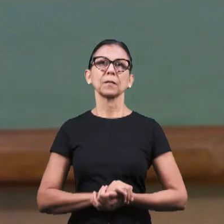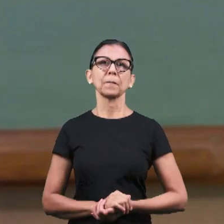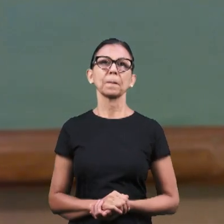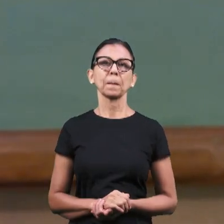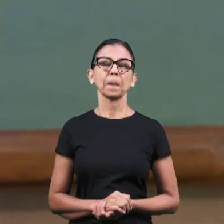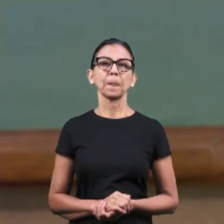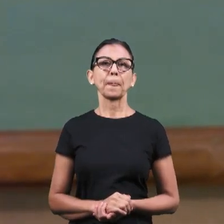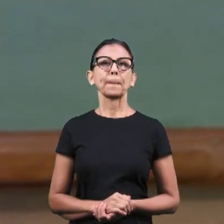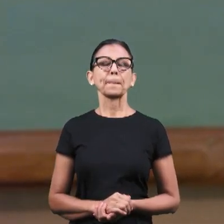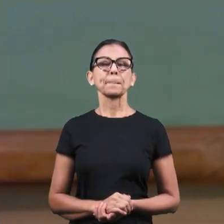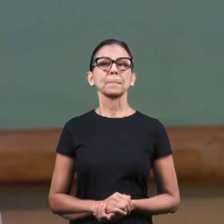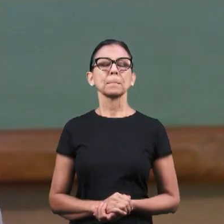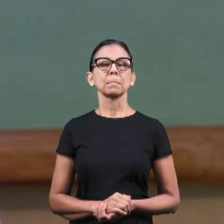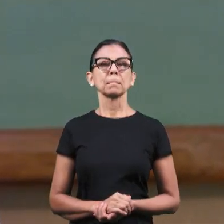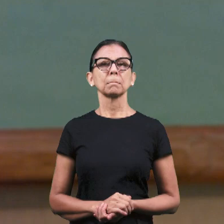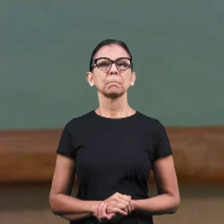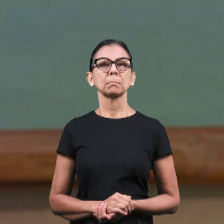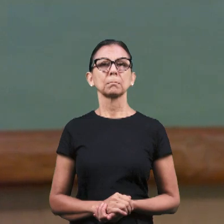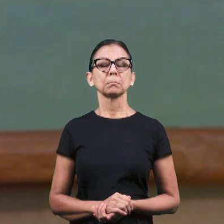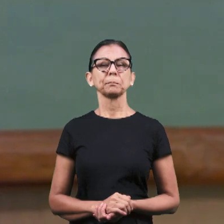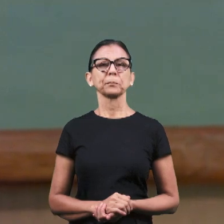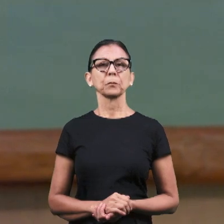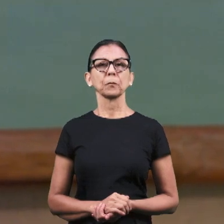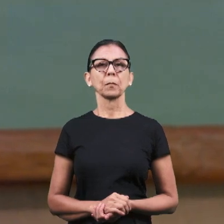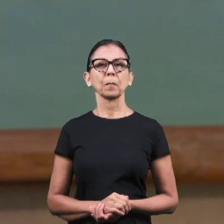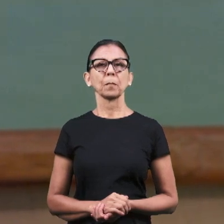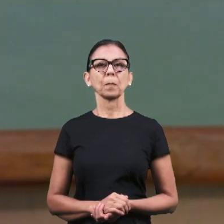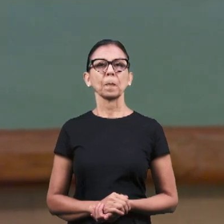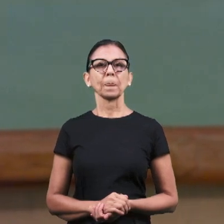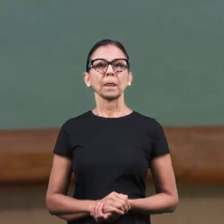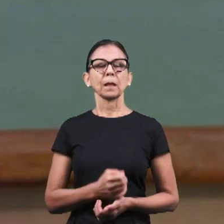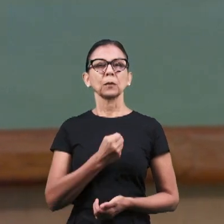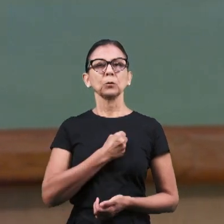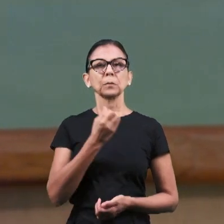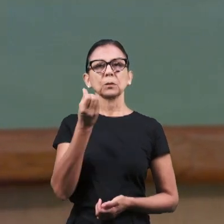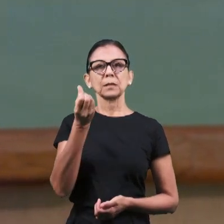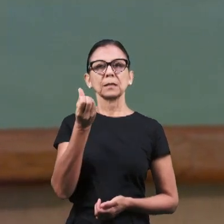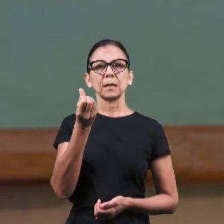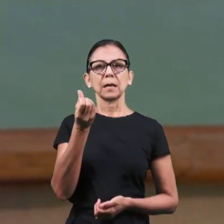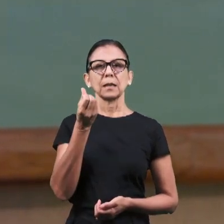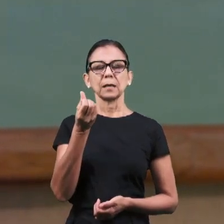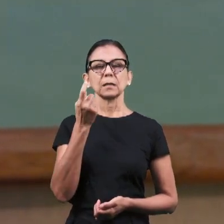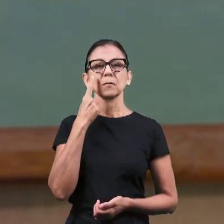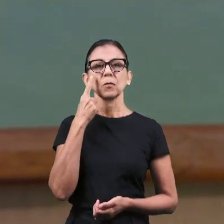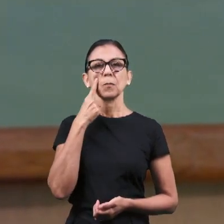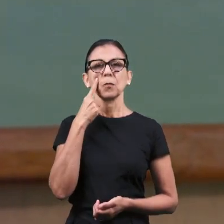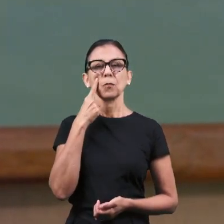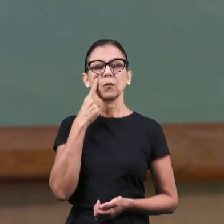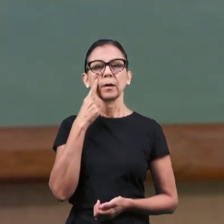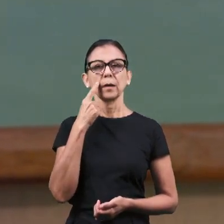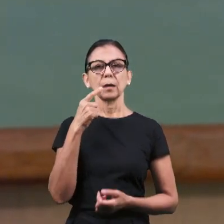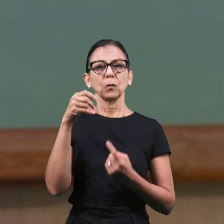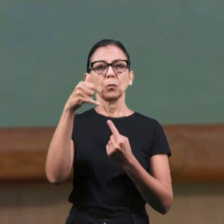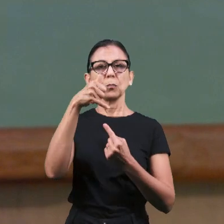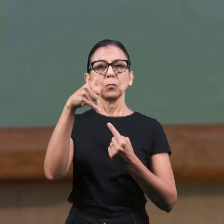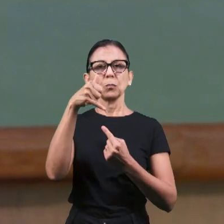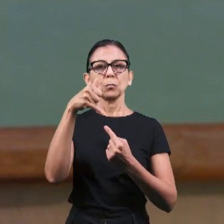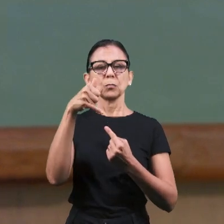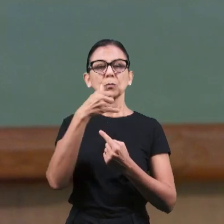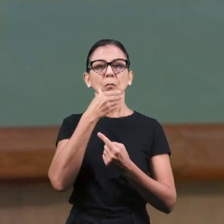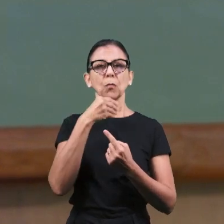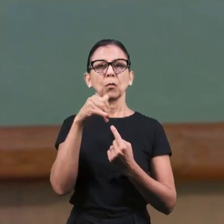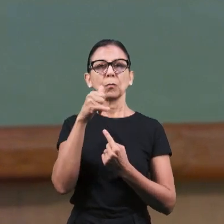6, elle va être répondue par notre frère Juan de Portugal, Rodrigo